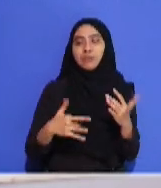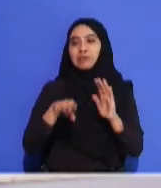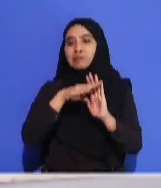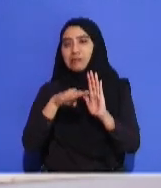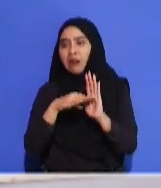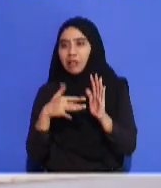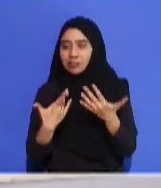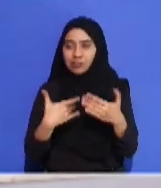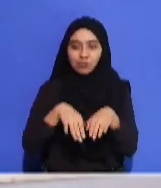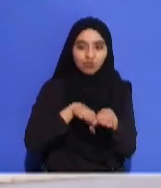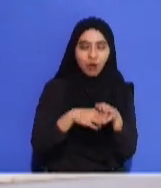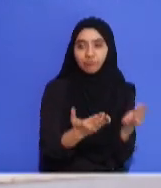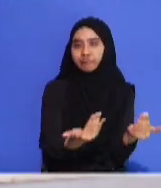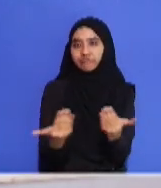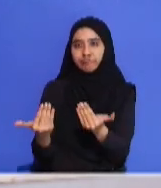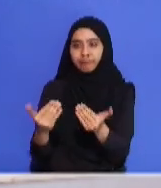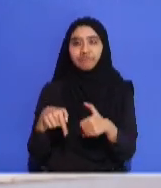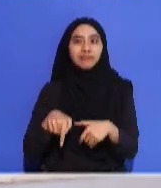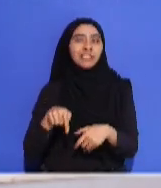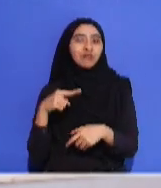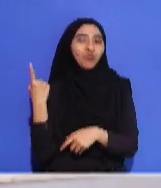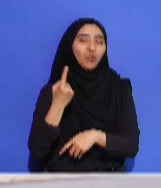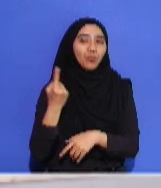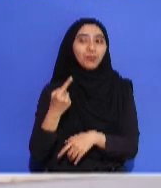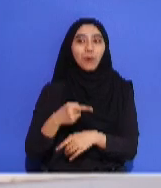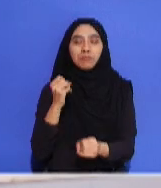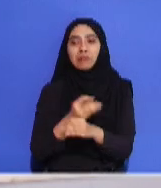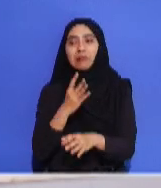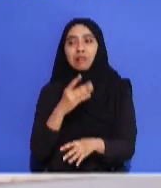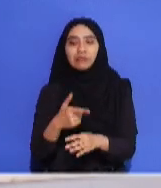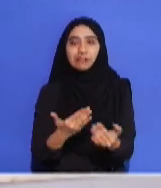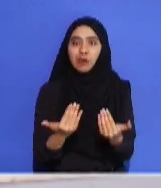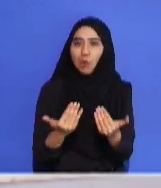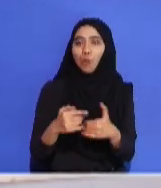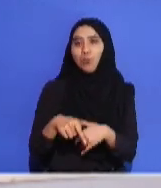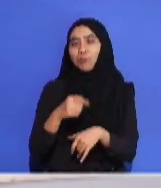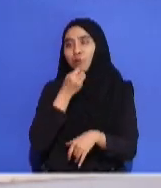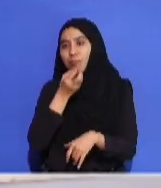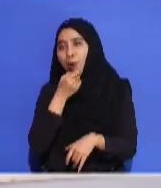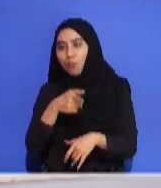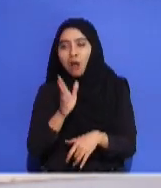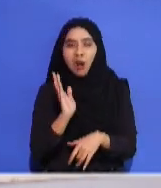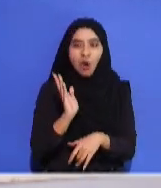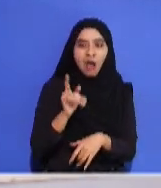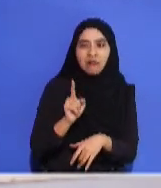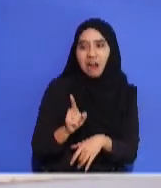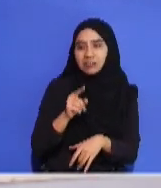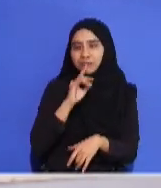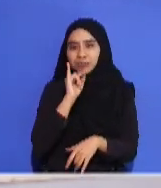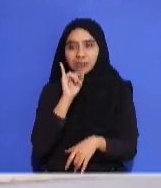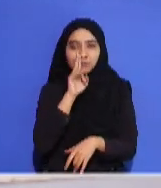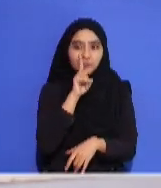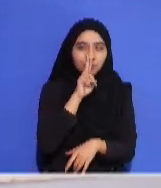untuk mengikutinya karena dibuka umum dan tidak dipungut biaya masyarakat juga dihimbau agar mewaspadai modus-modus penipuan dengan meminta